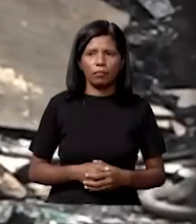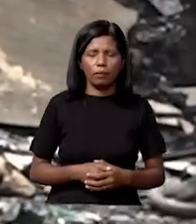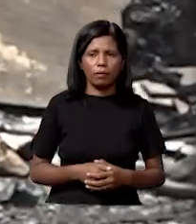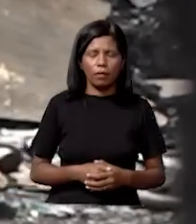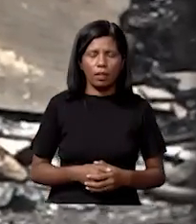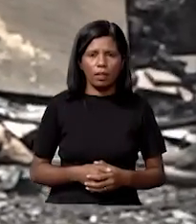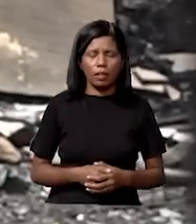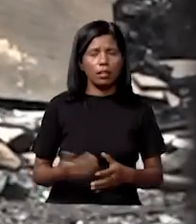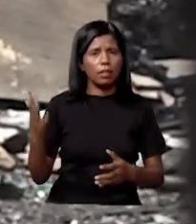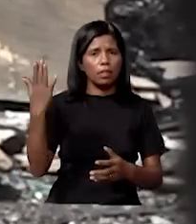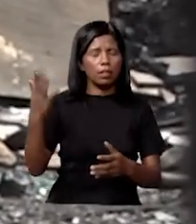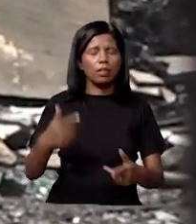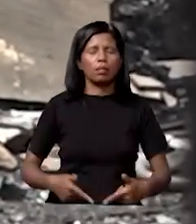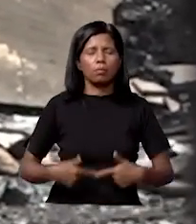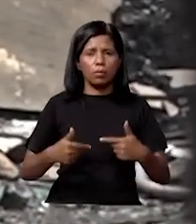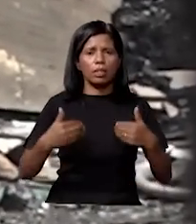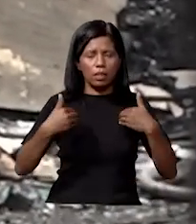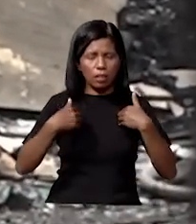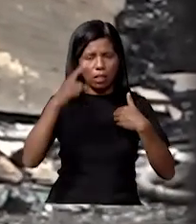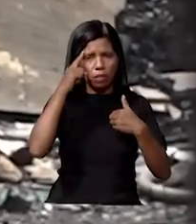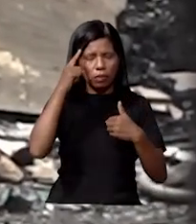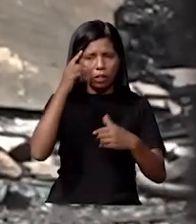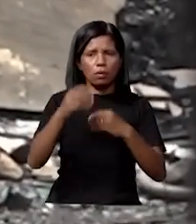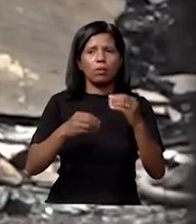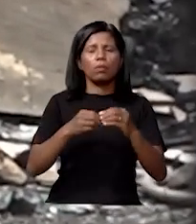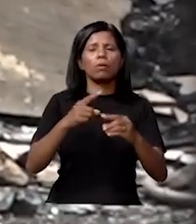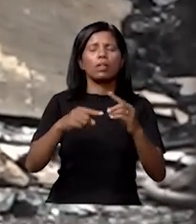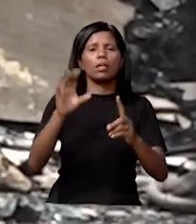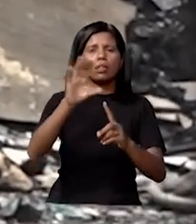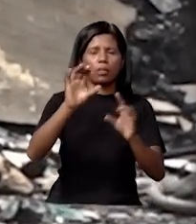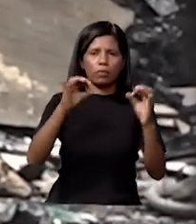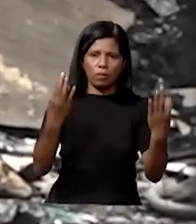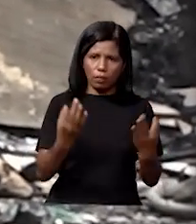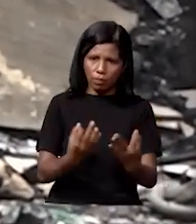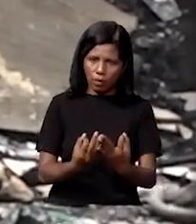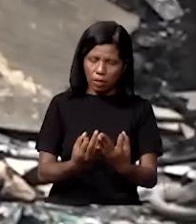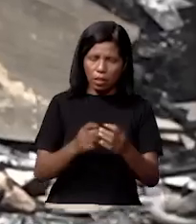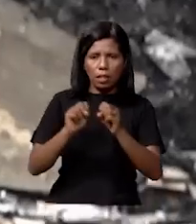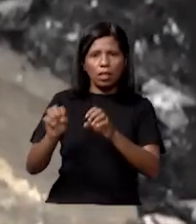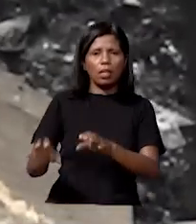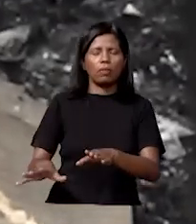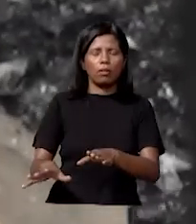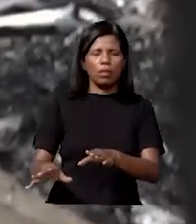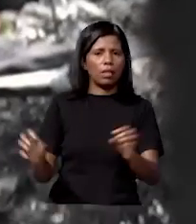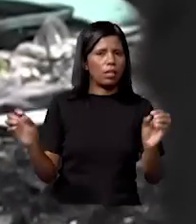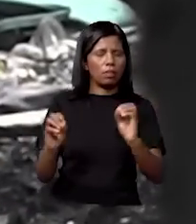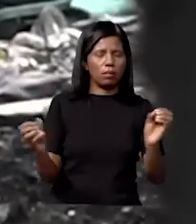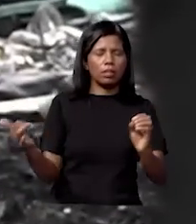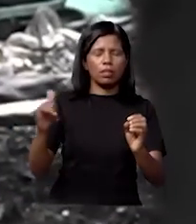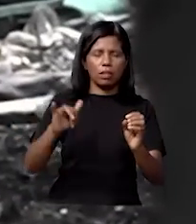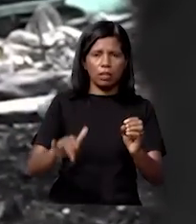Basa ia ne moris ia hanoi ida katak bayira sefe familia lakong ona husi sira ne soring. Se los